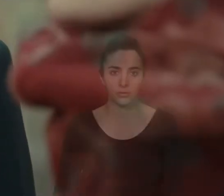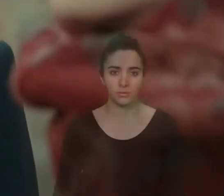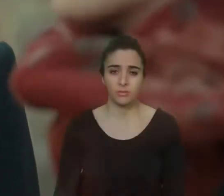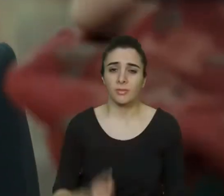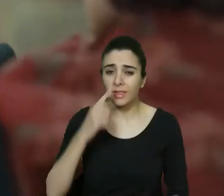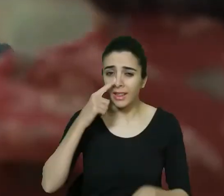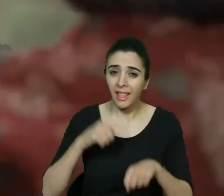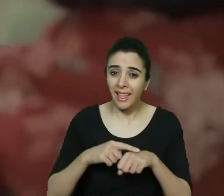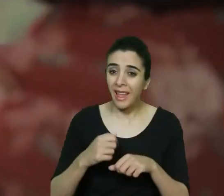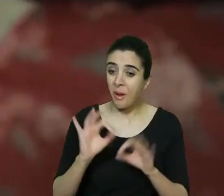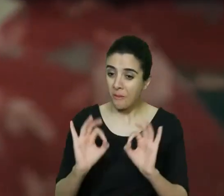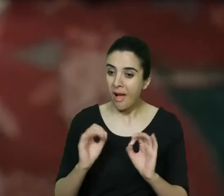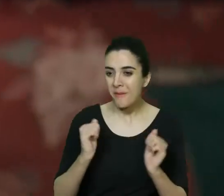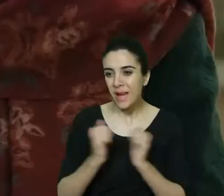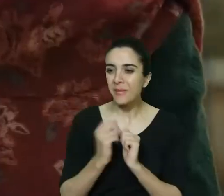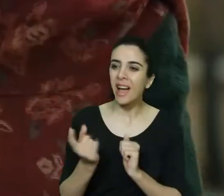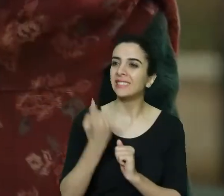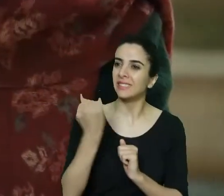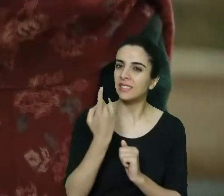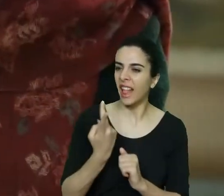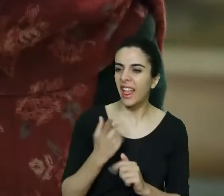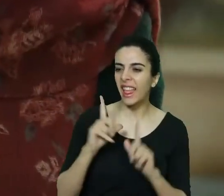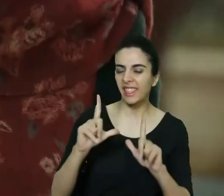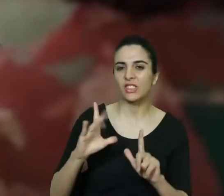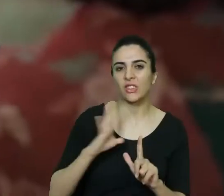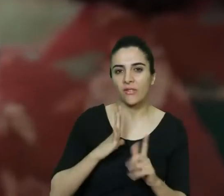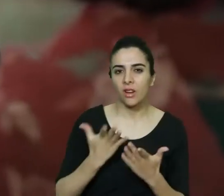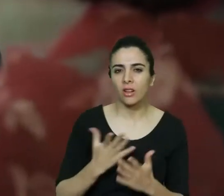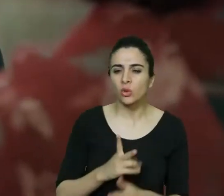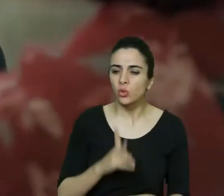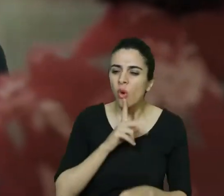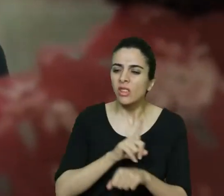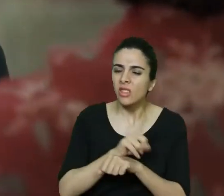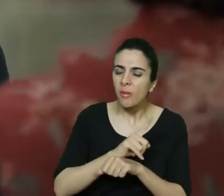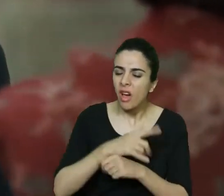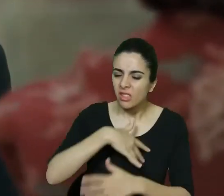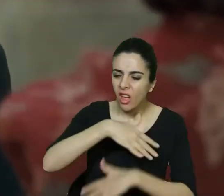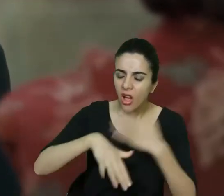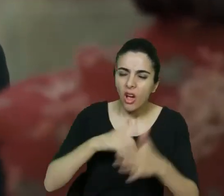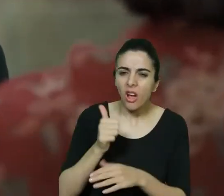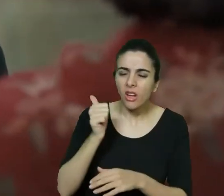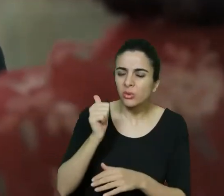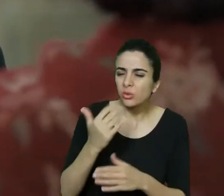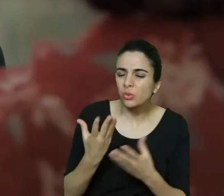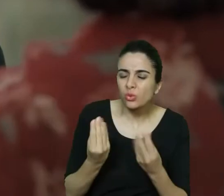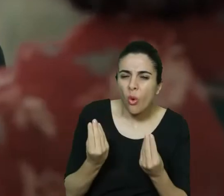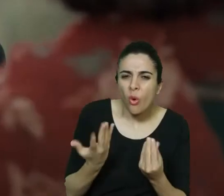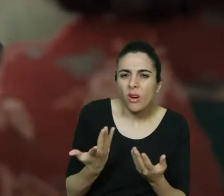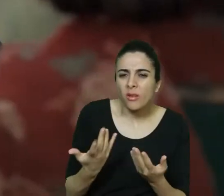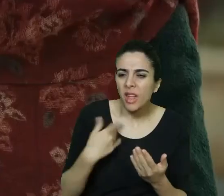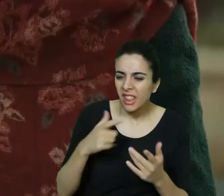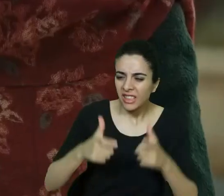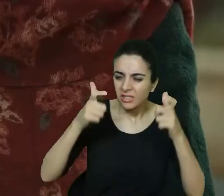İnan böyle bir kaçamağa ikimizin de çok ihtiyacı vardı. Son günlerde yaşadığımız karmaşa ve kaos bu şehrin karanlığına